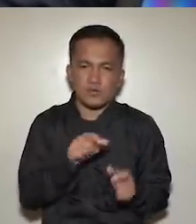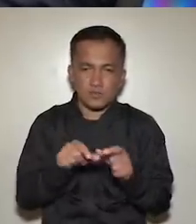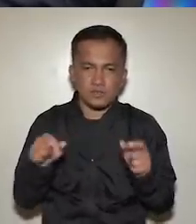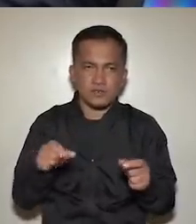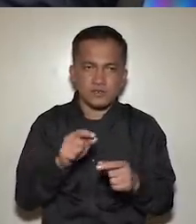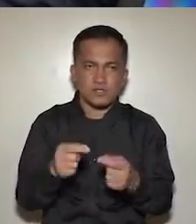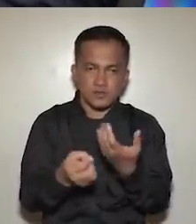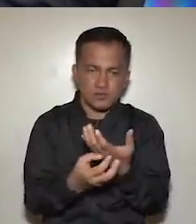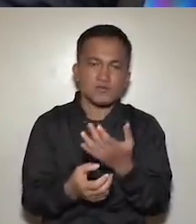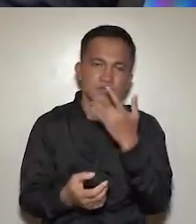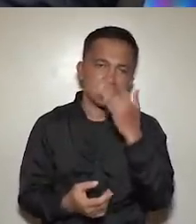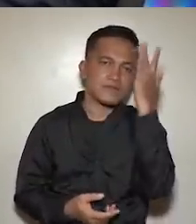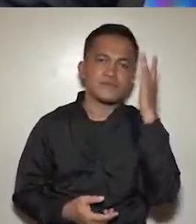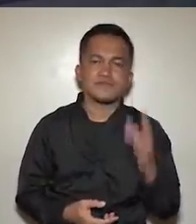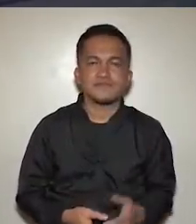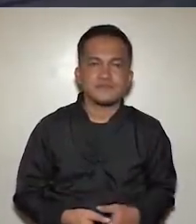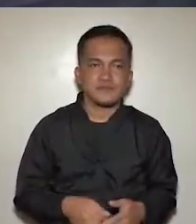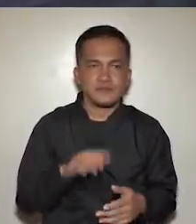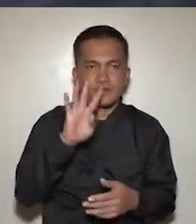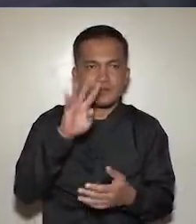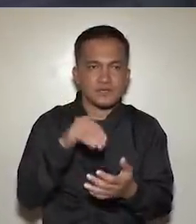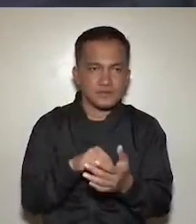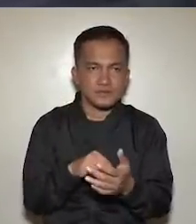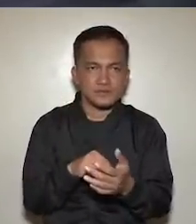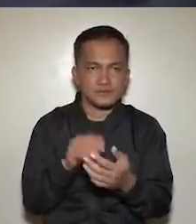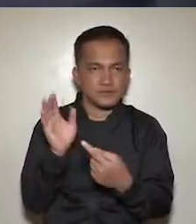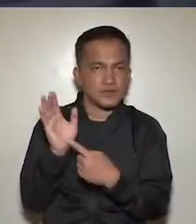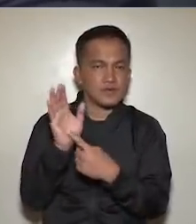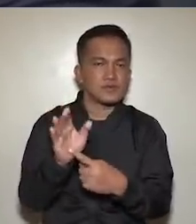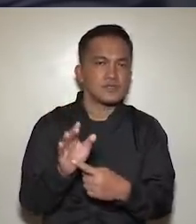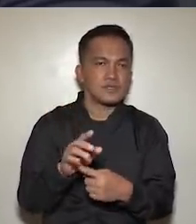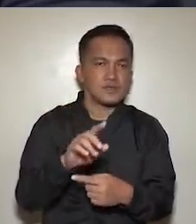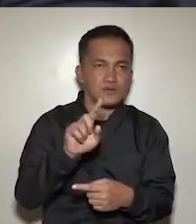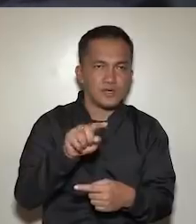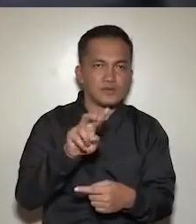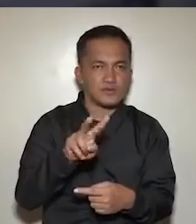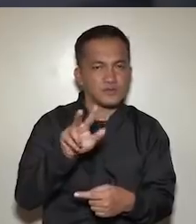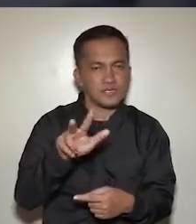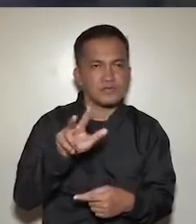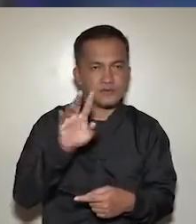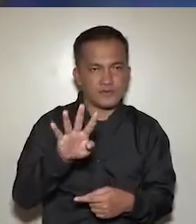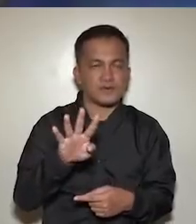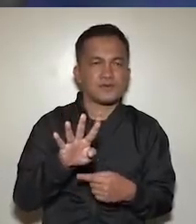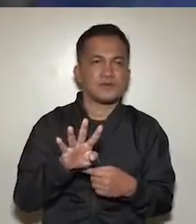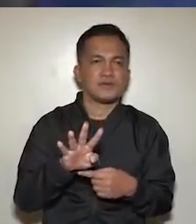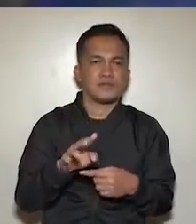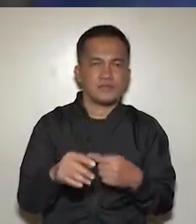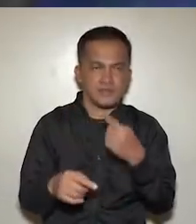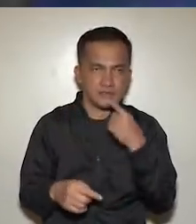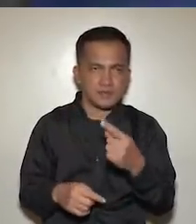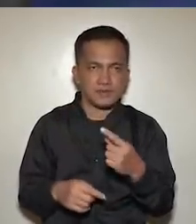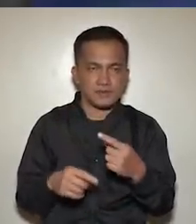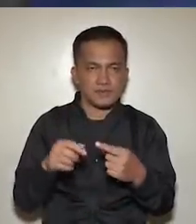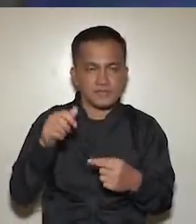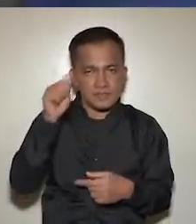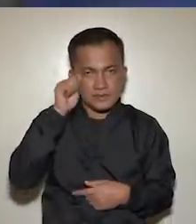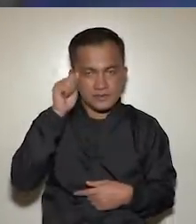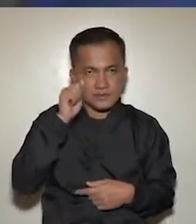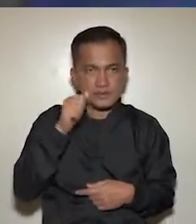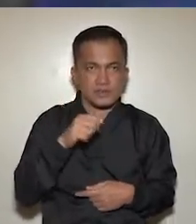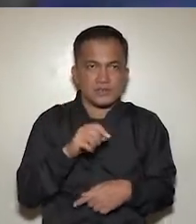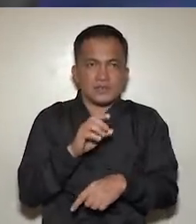quantity at quick cook. Masarap talaga. 4,000. Pakita. Yeah. One, para makita mga netizen. 3, 4. Abab. Oh. Sabi ko kay